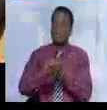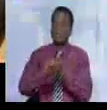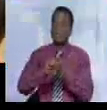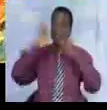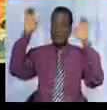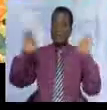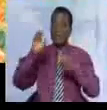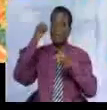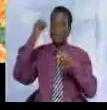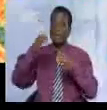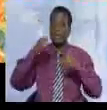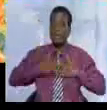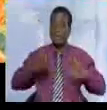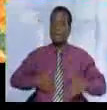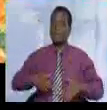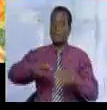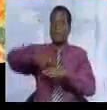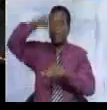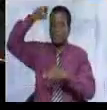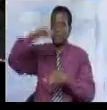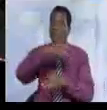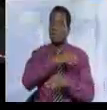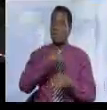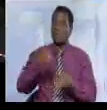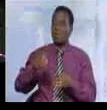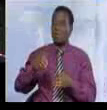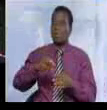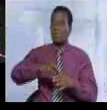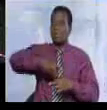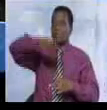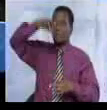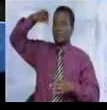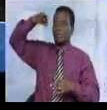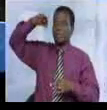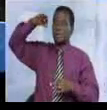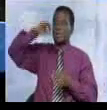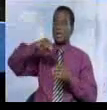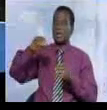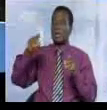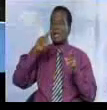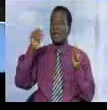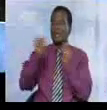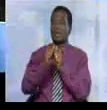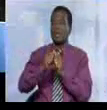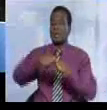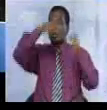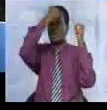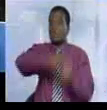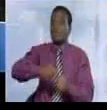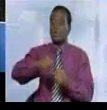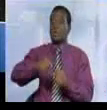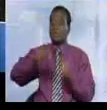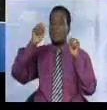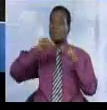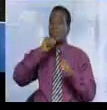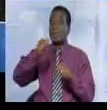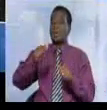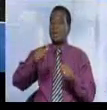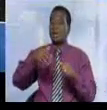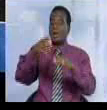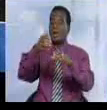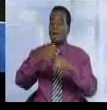physique et spirituelle, d'où l'intervention des Komiens. Le spirituel est en harmonie avec le pouvoir. Il ne peut donc pas y avoir